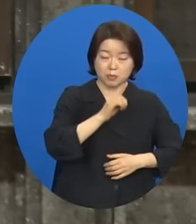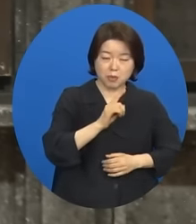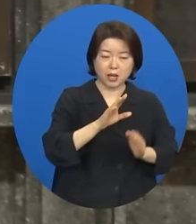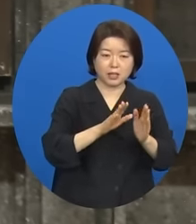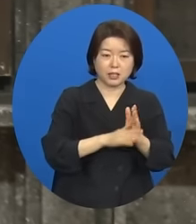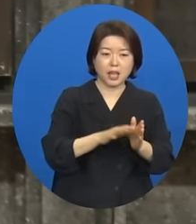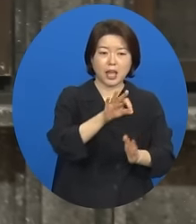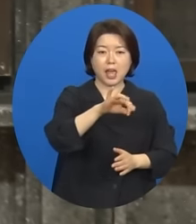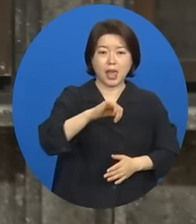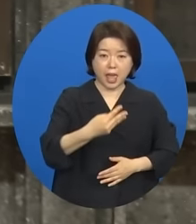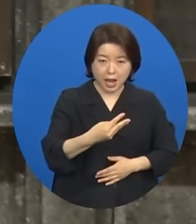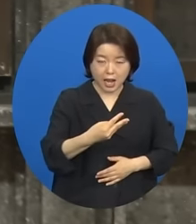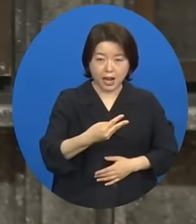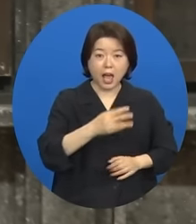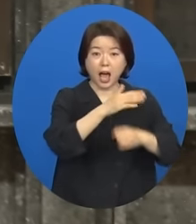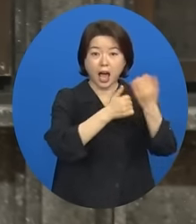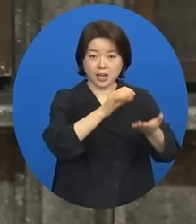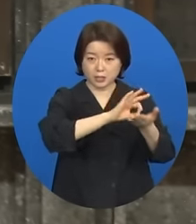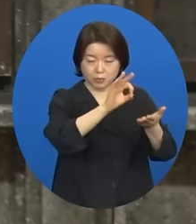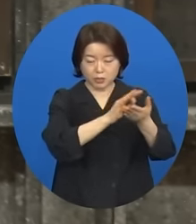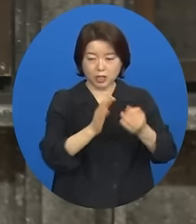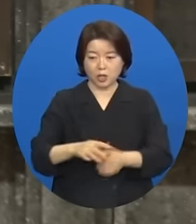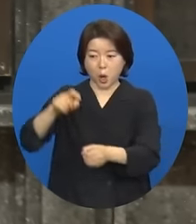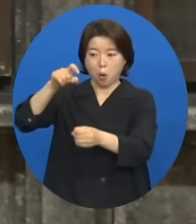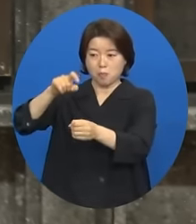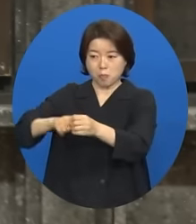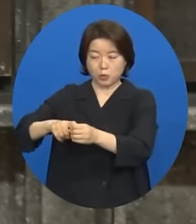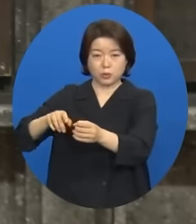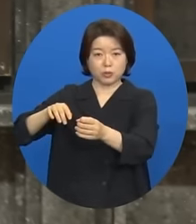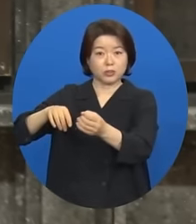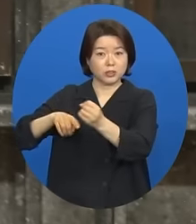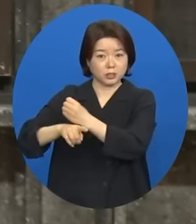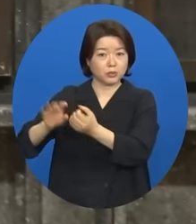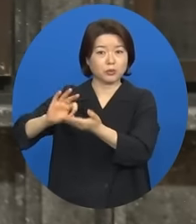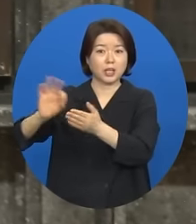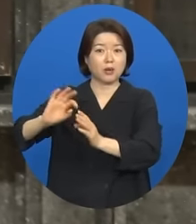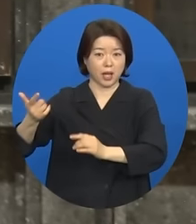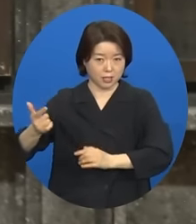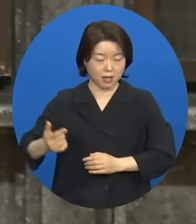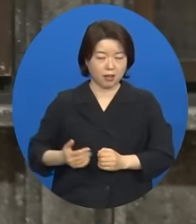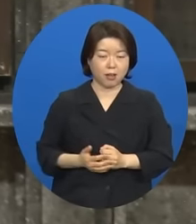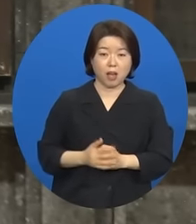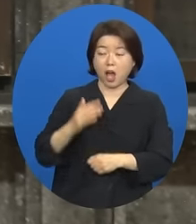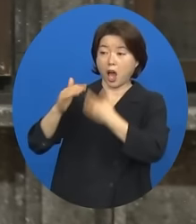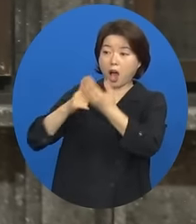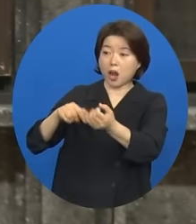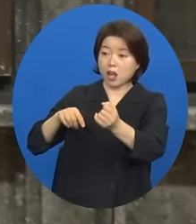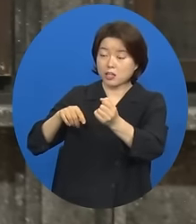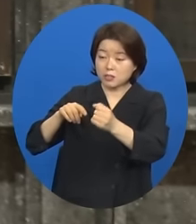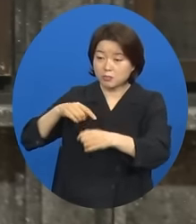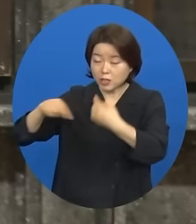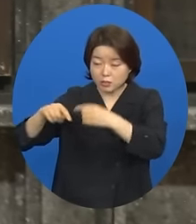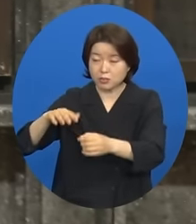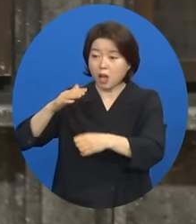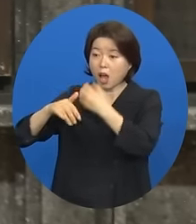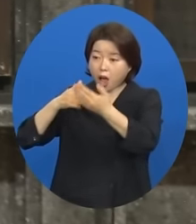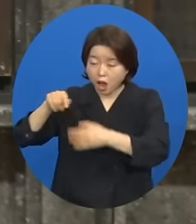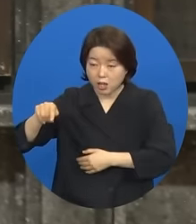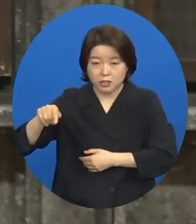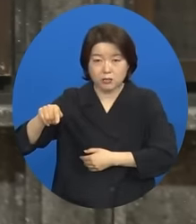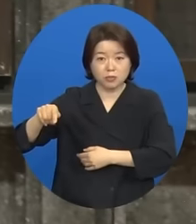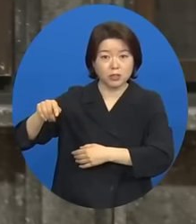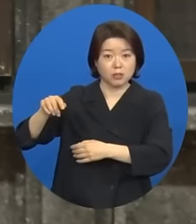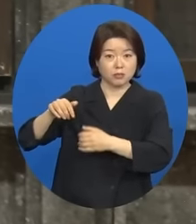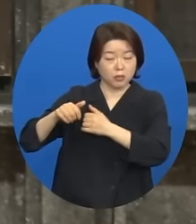없어요. 무슨 얘기냐면 하나님을 목적으로 쓰면 하나님을 이기다, 하나님을 다스리다 말이 안 되잖아요. 엘이 들어간다는